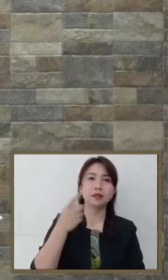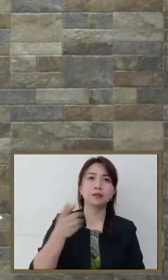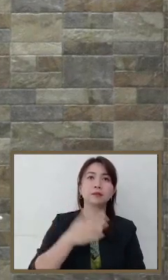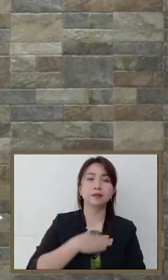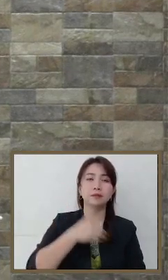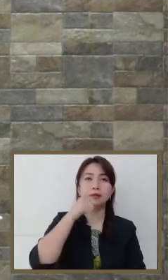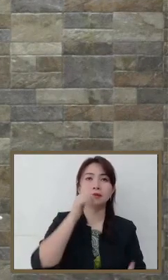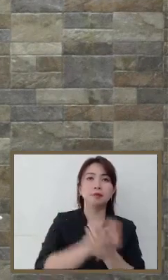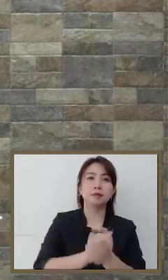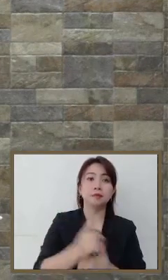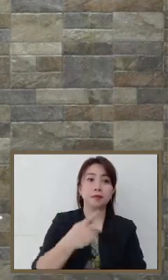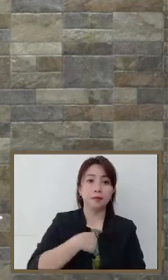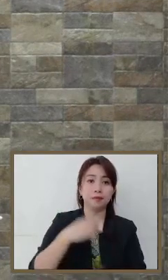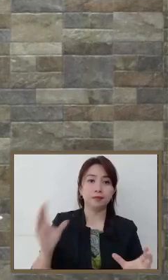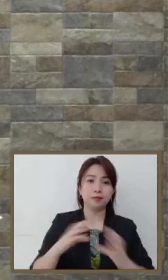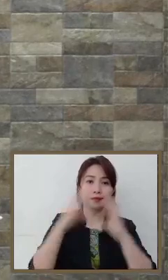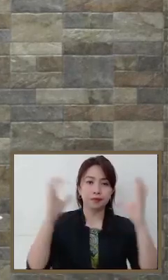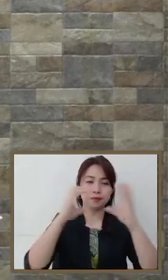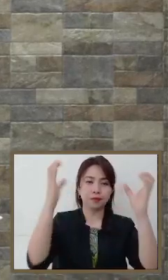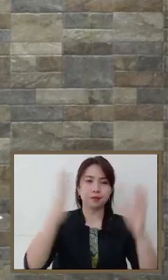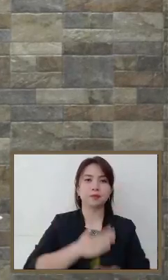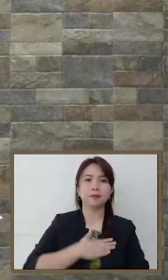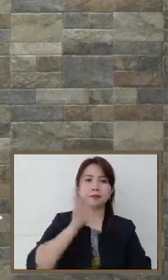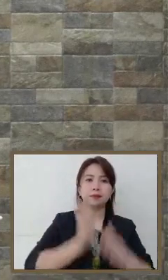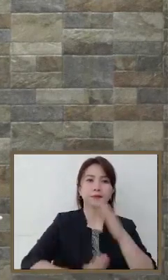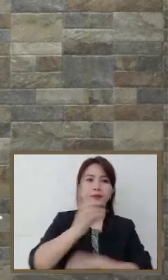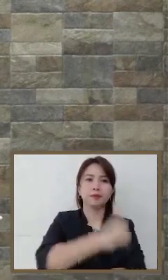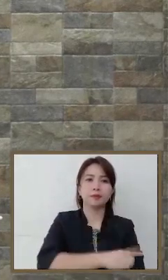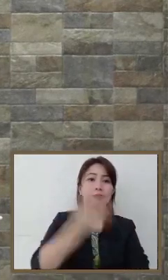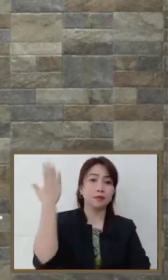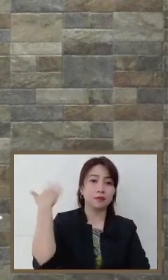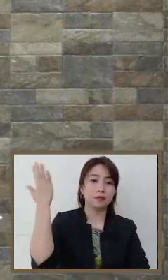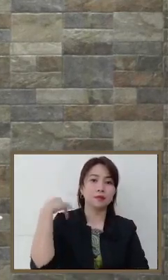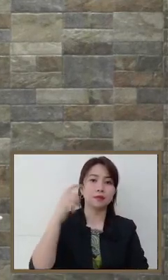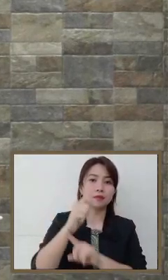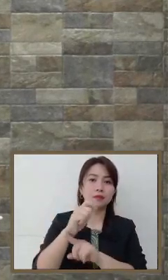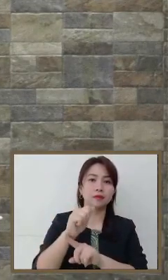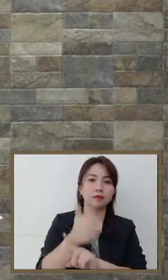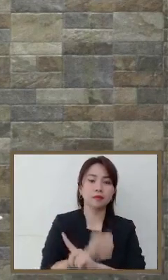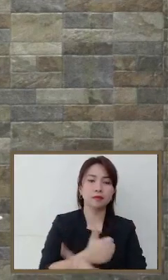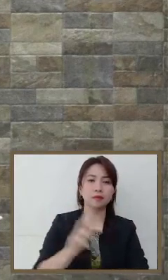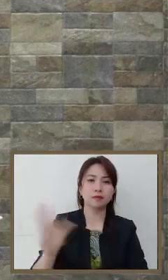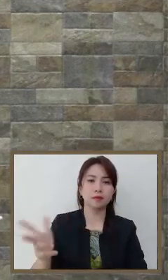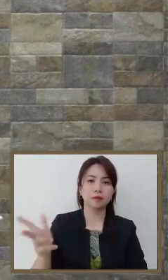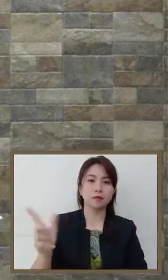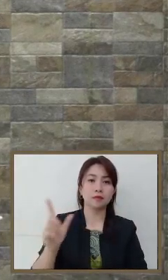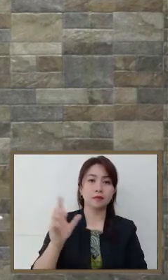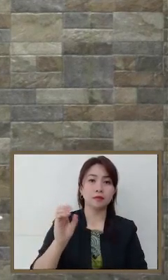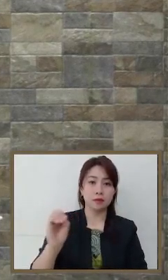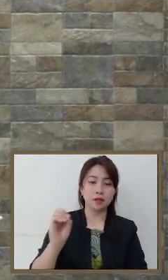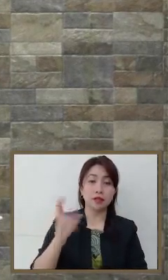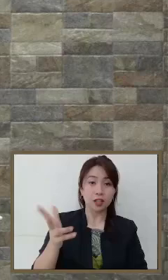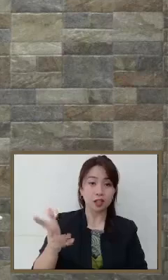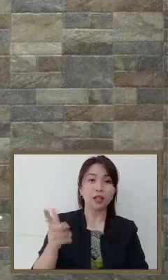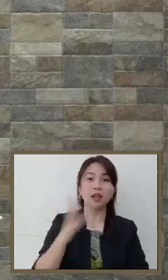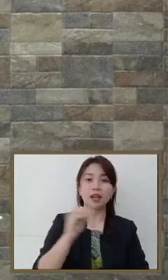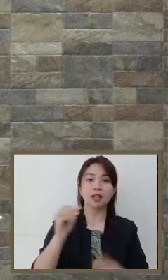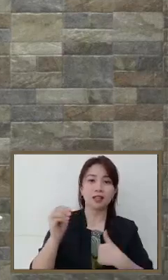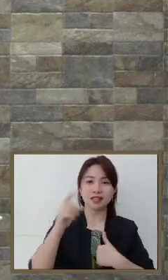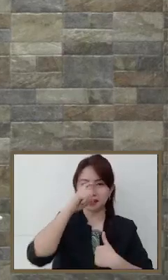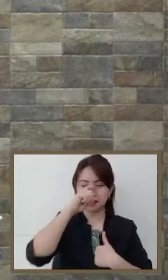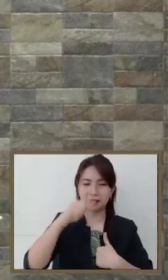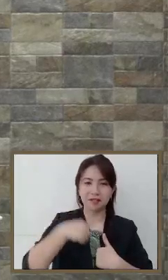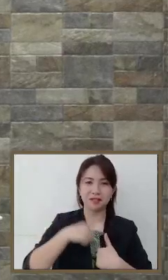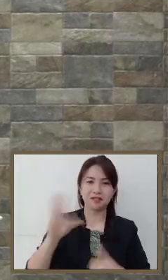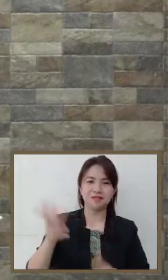ah Ako po'y nagdiwang ng kaarawan Last April 30 po at ako po ay 31 years old na hindi na po hindi lang po